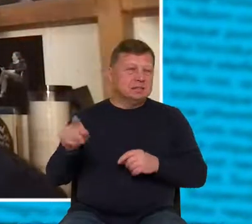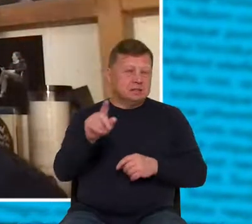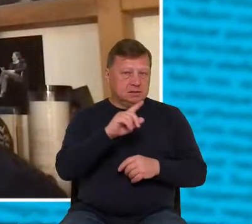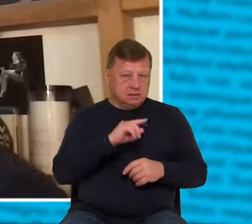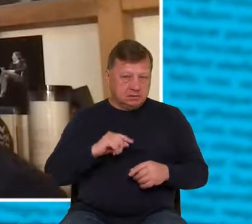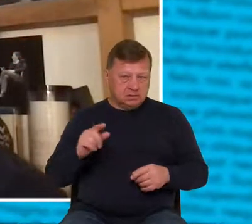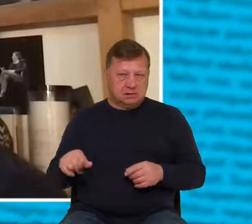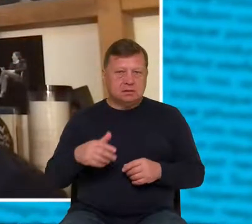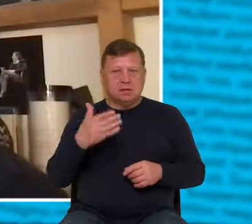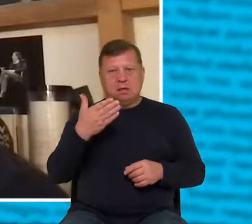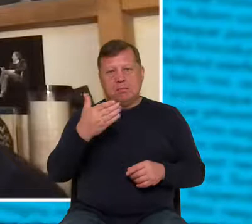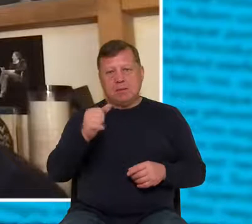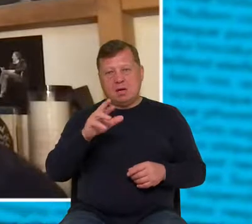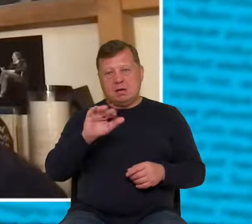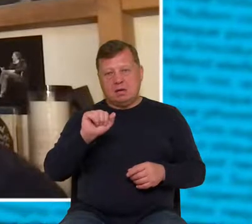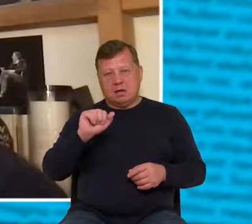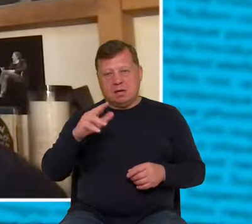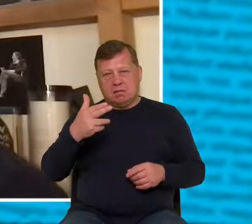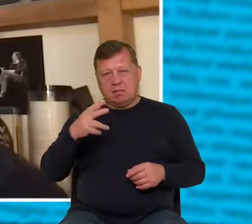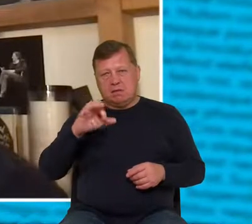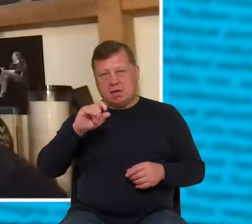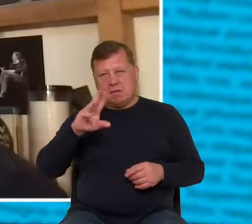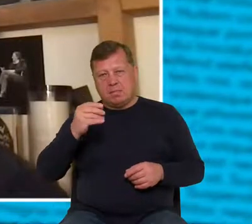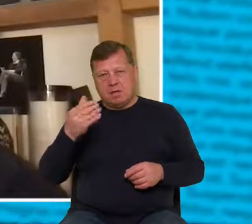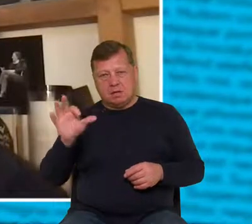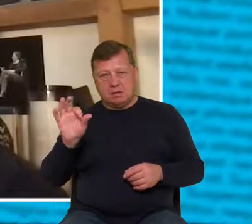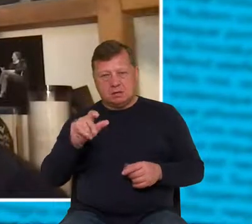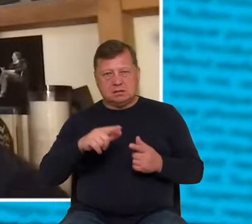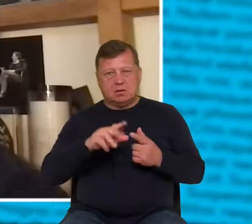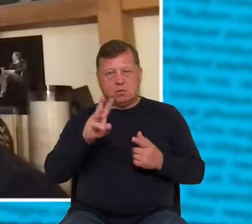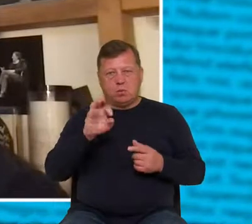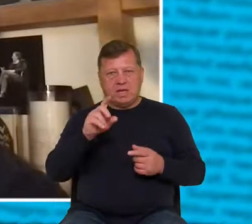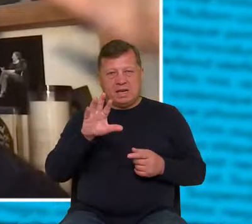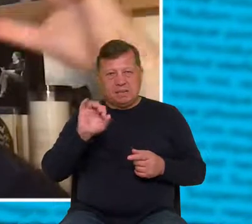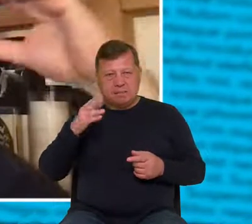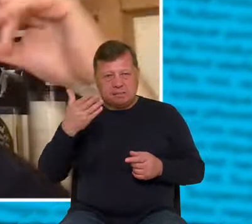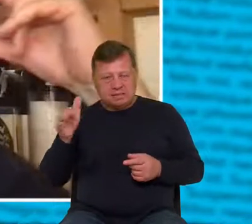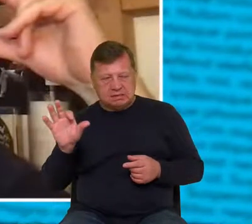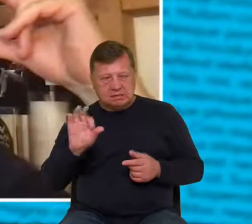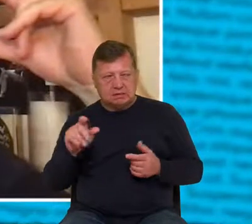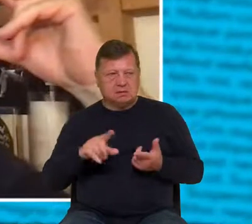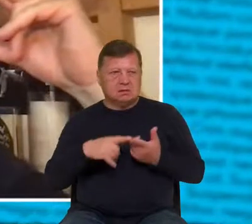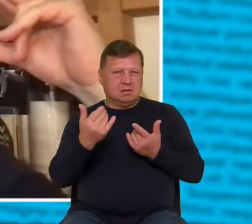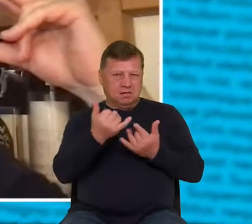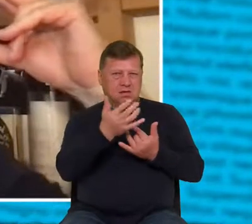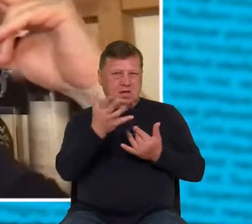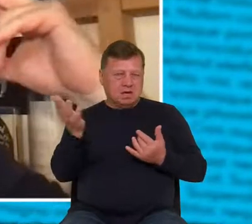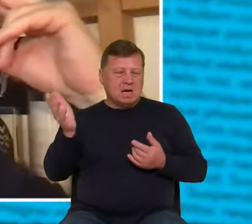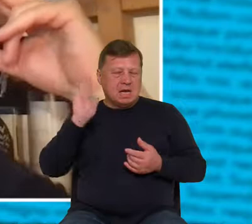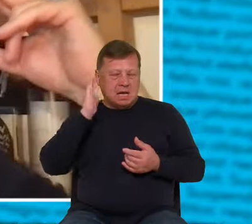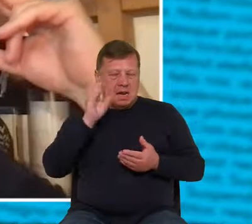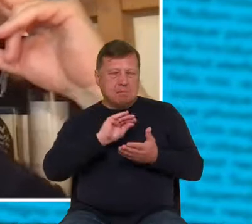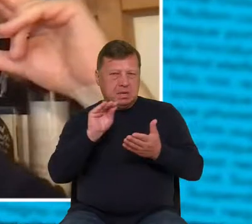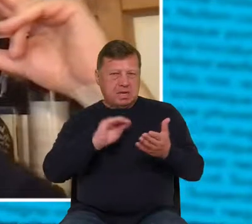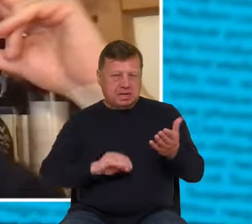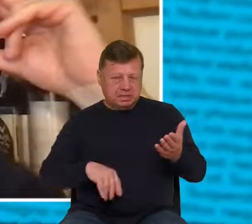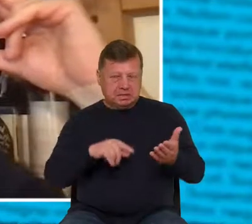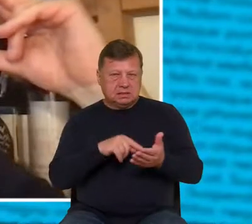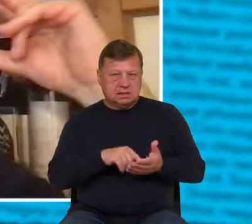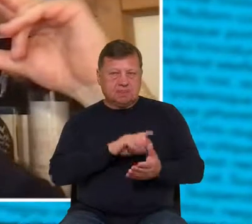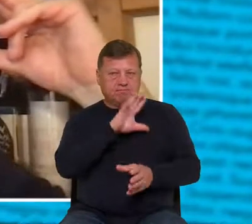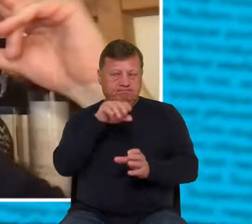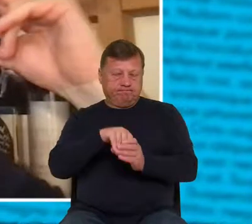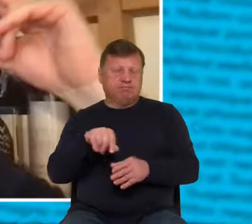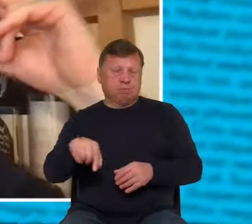Są tacy ludzie jak Marian James, Ishmael James, Tertius Williams. Wielu irlandzkich pisarzy bierze udział